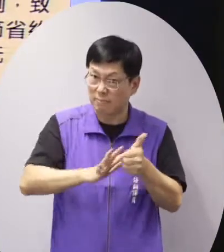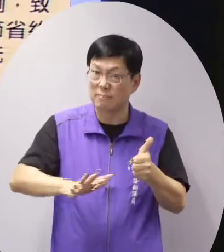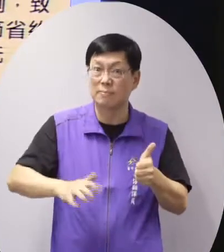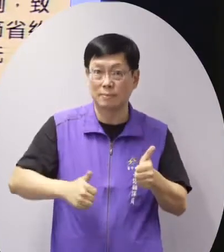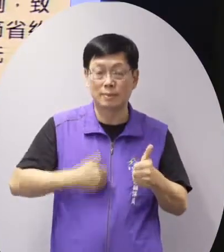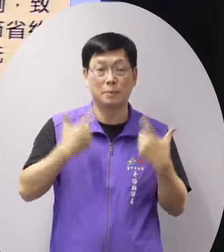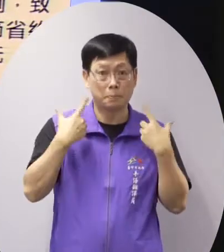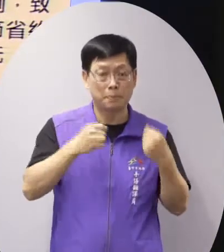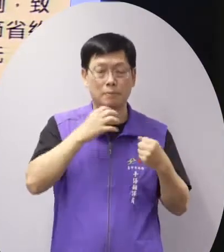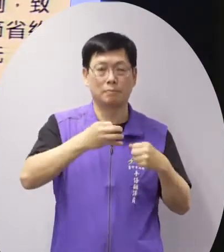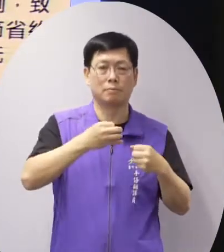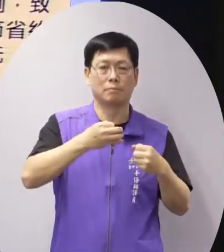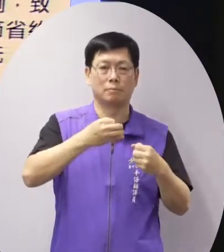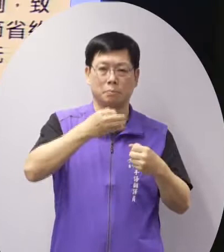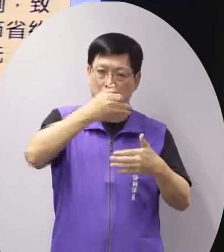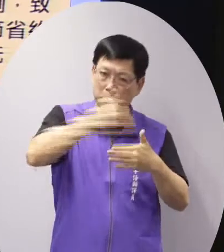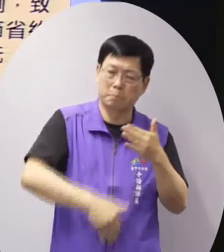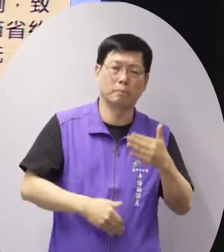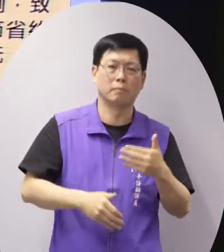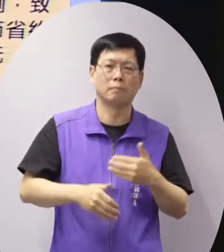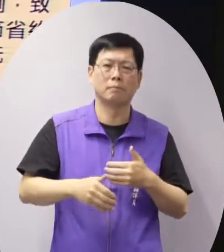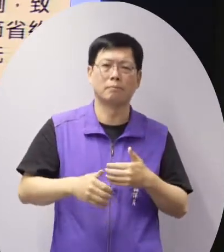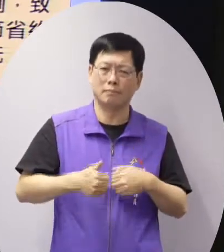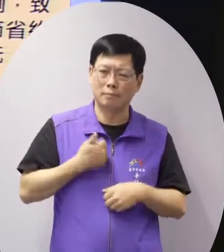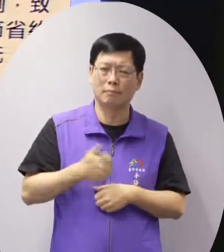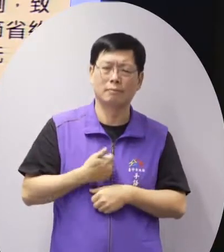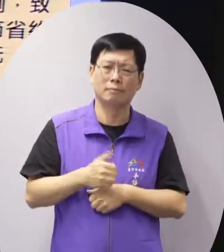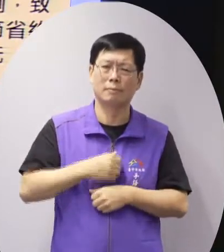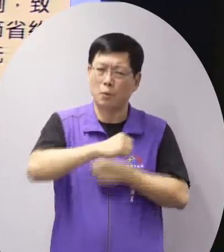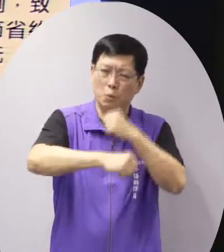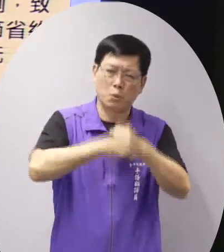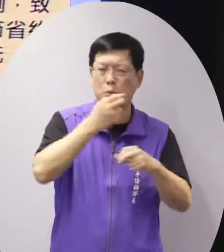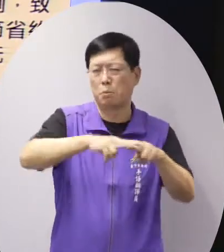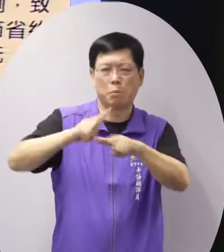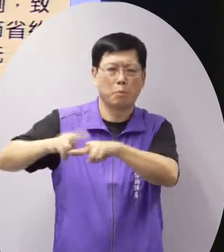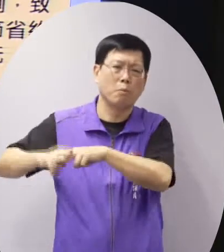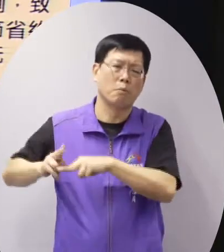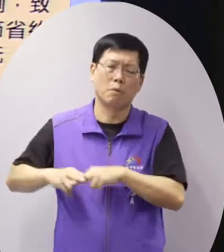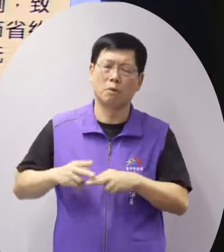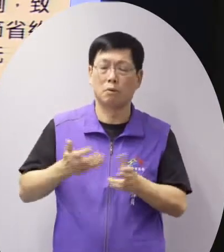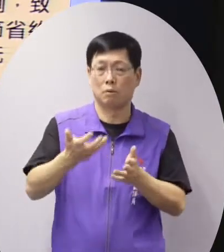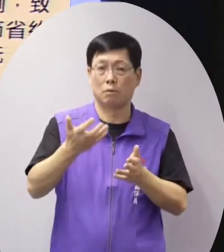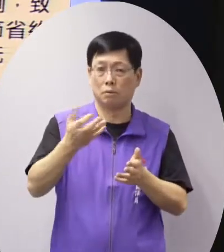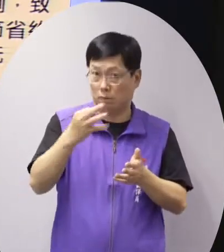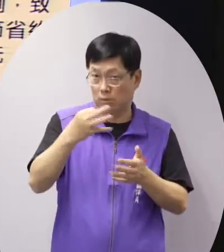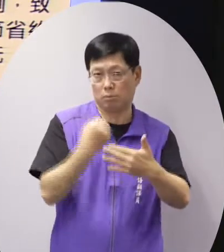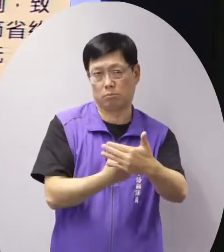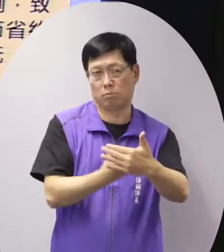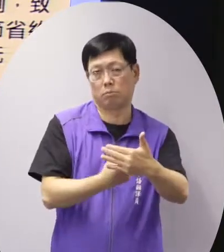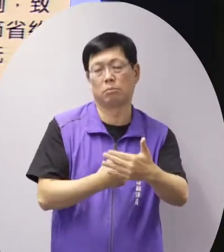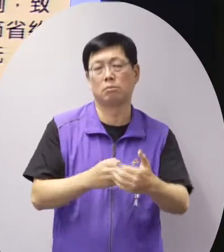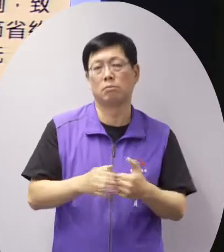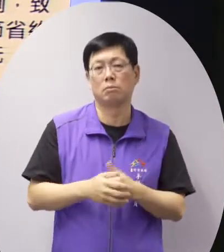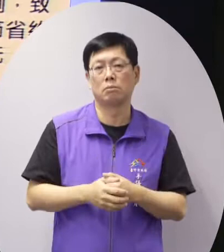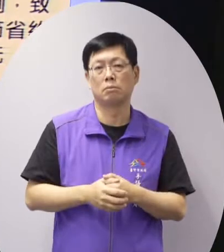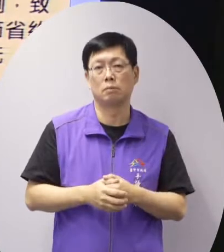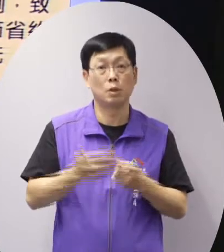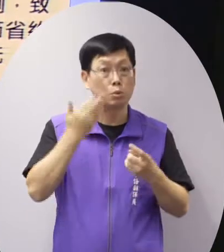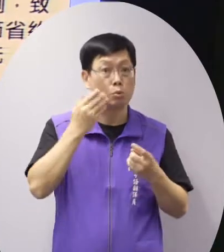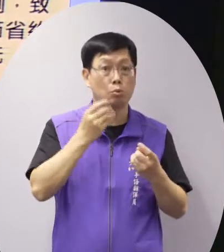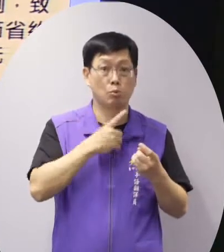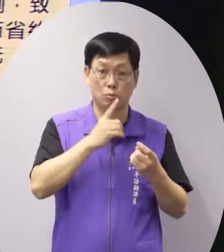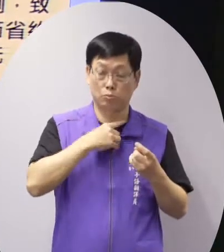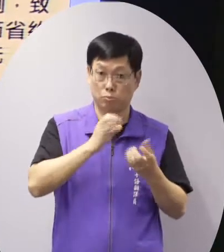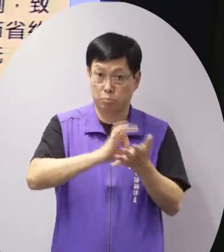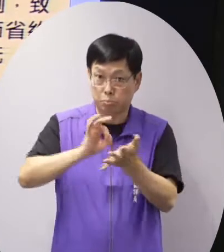者减办哈，因为确实是因为活动已经不用办了，那你说钱留下来，我们不把它来做